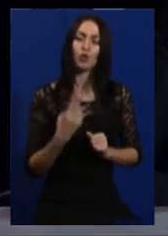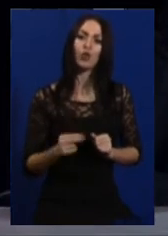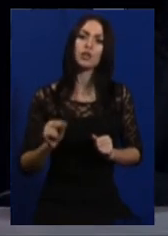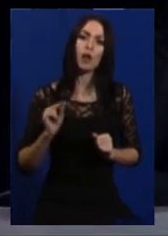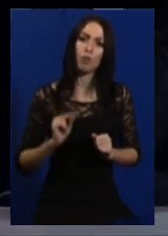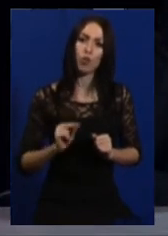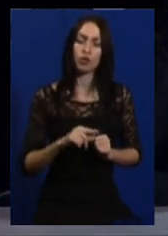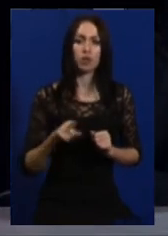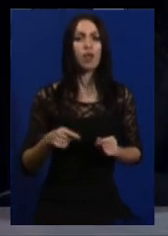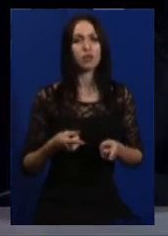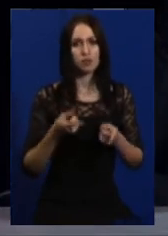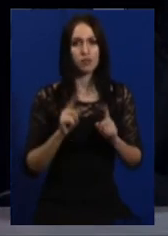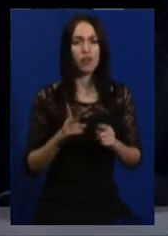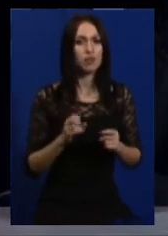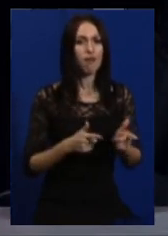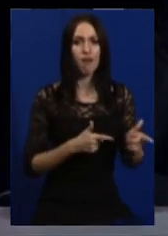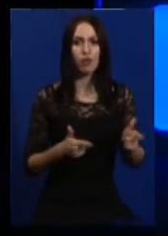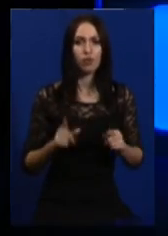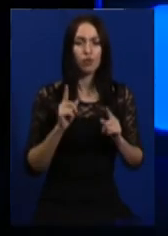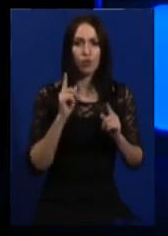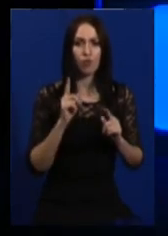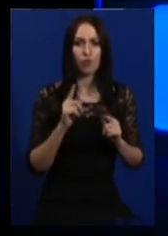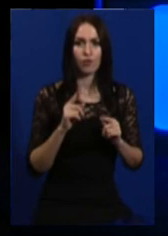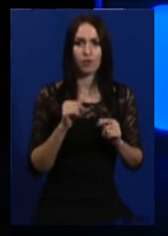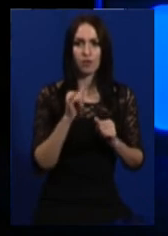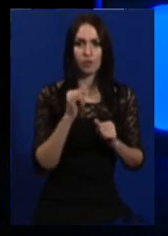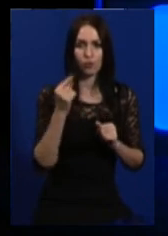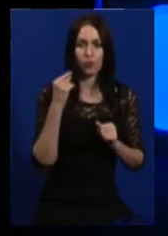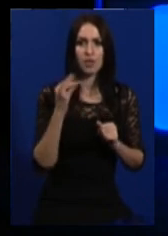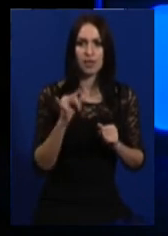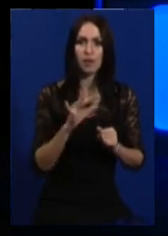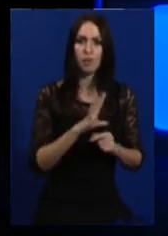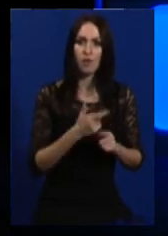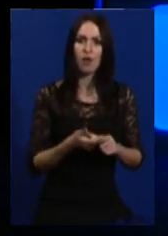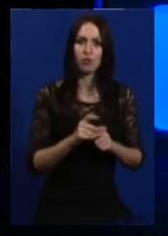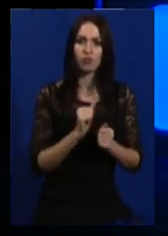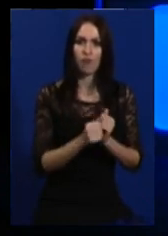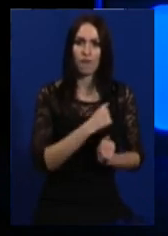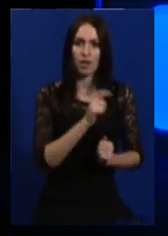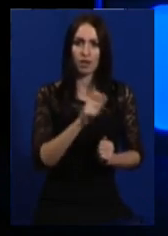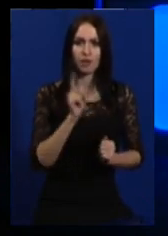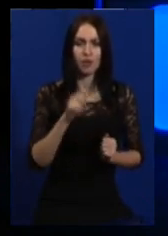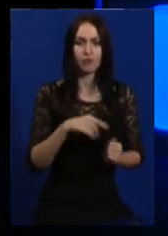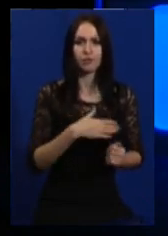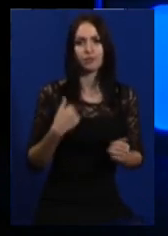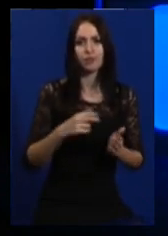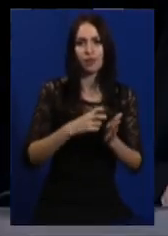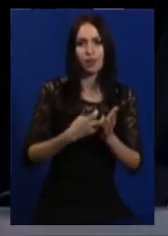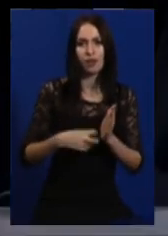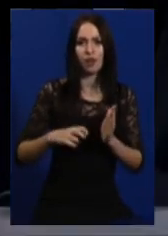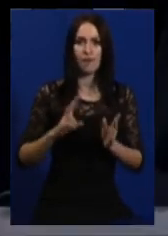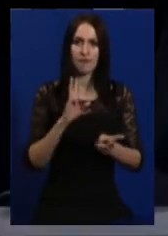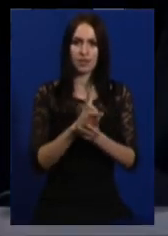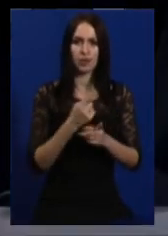они действительно не готова и очень часто бойцы даже избегают встречи таких консультаций